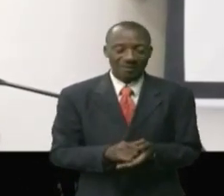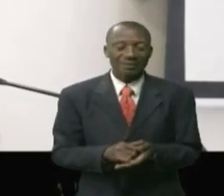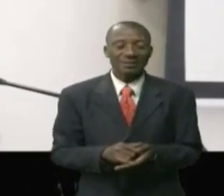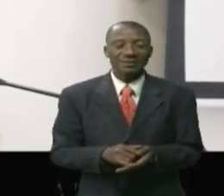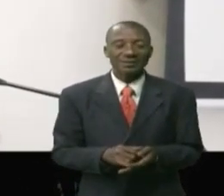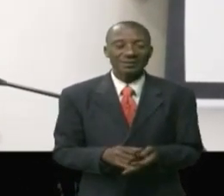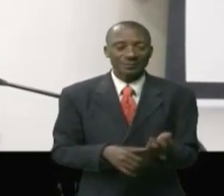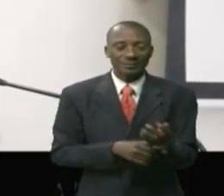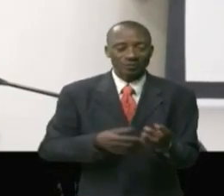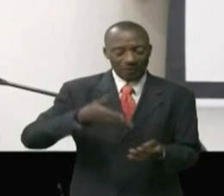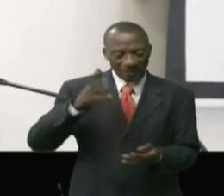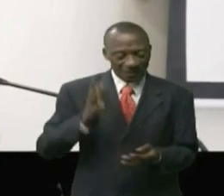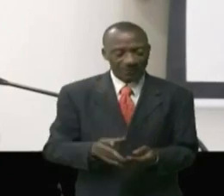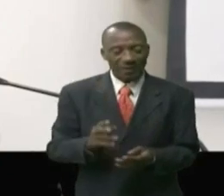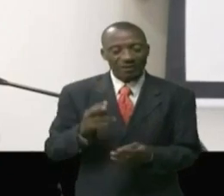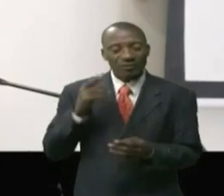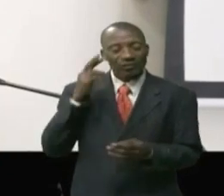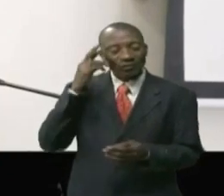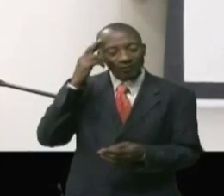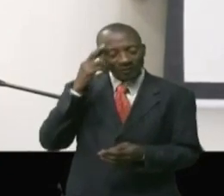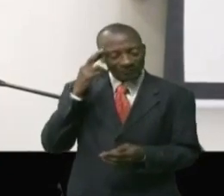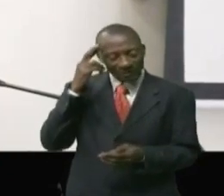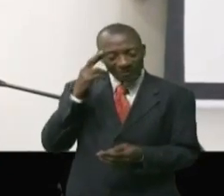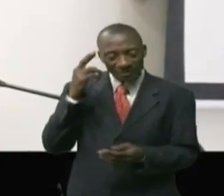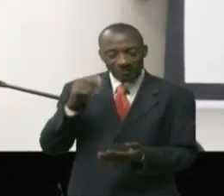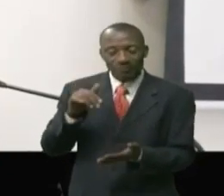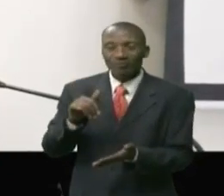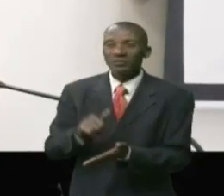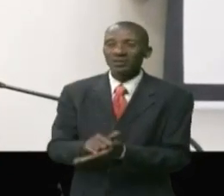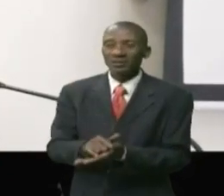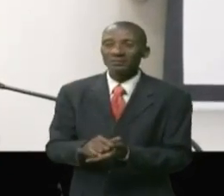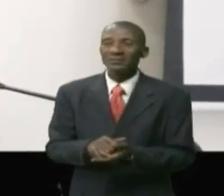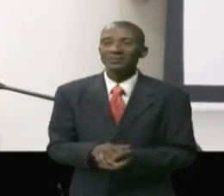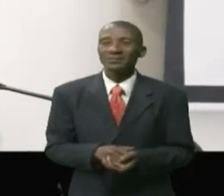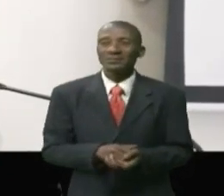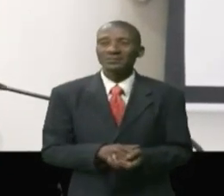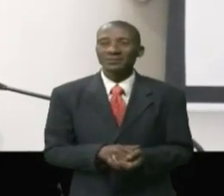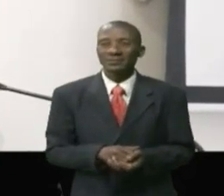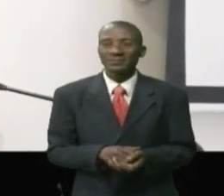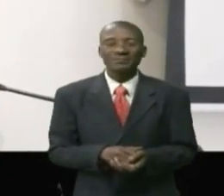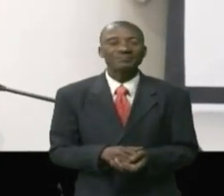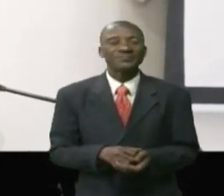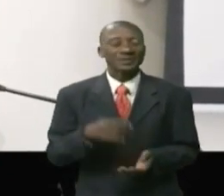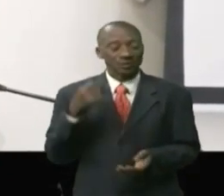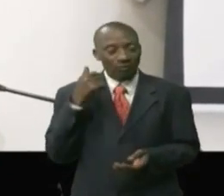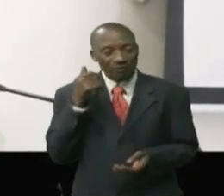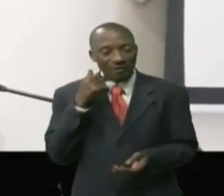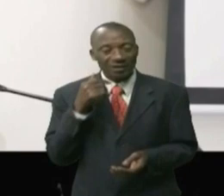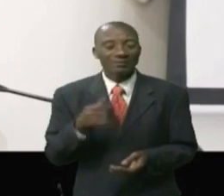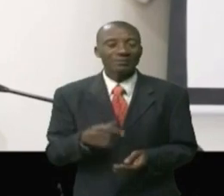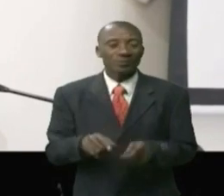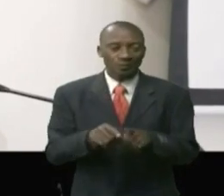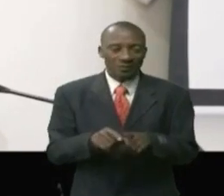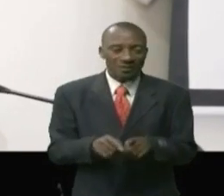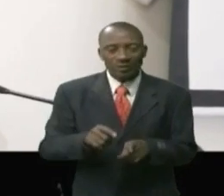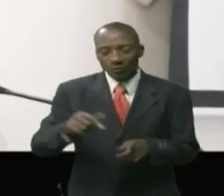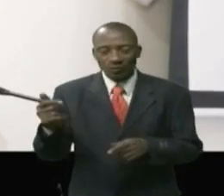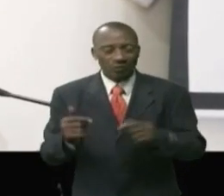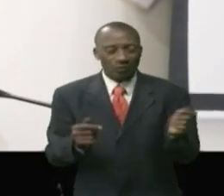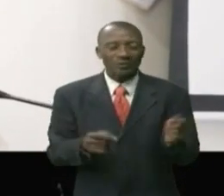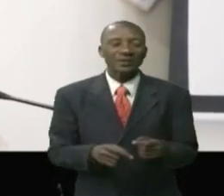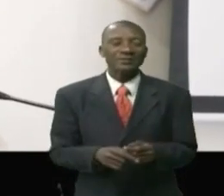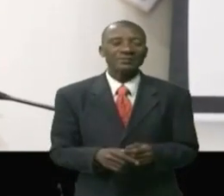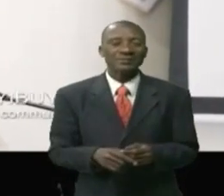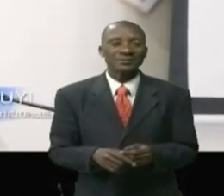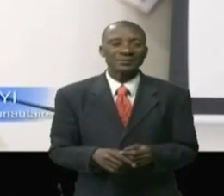qu'avec l'engagement de tous nous pouvons réduire ces inégalités et garantir à la jeune